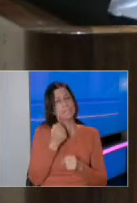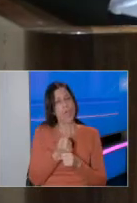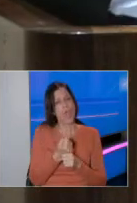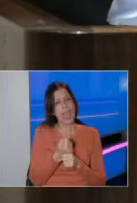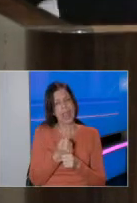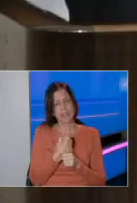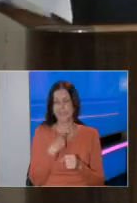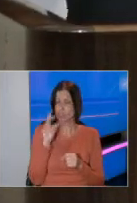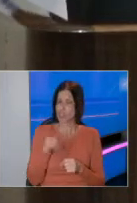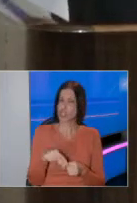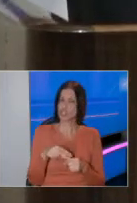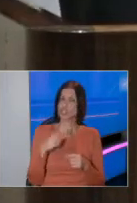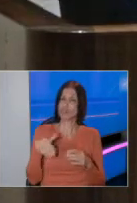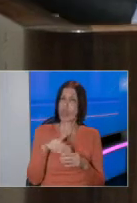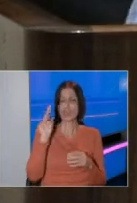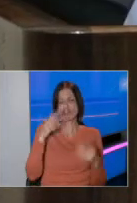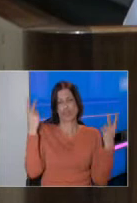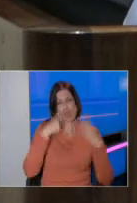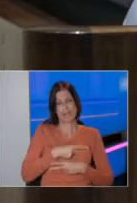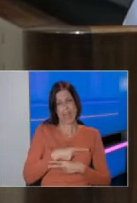יש לו תובנה, אצלהם זה לא מתאימים.